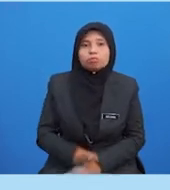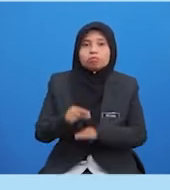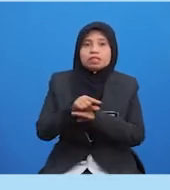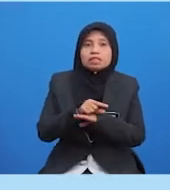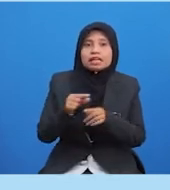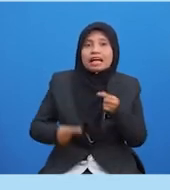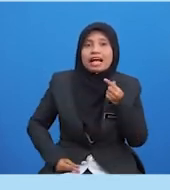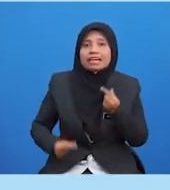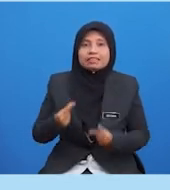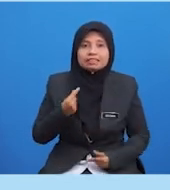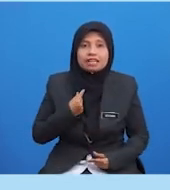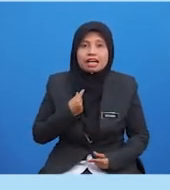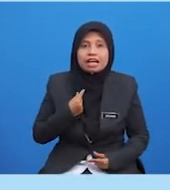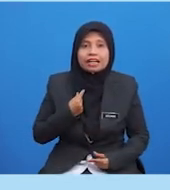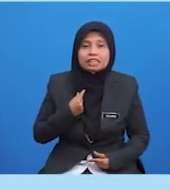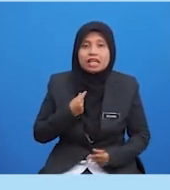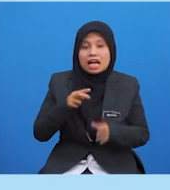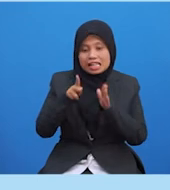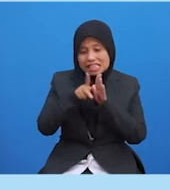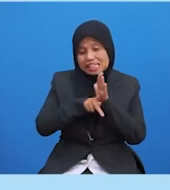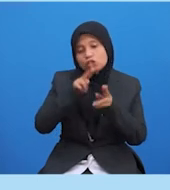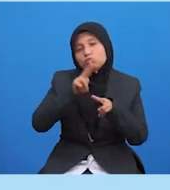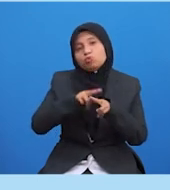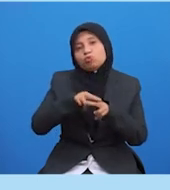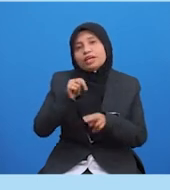untuk menggayakan position.